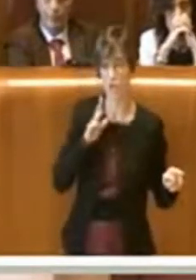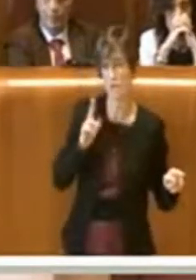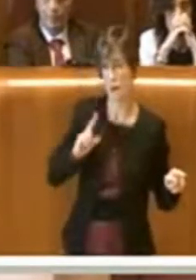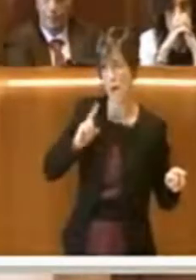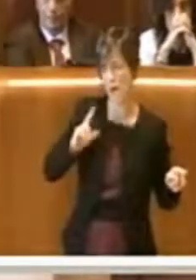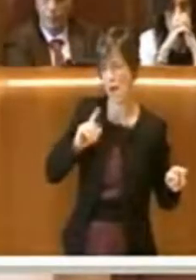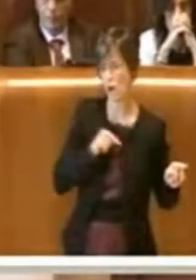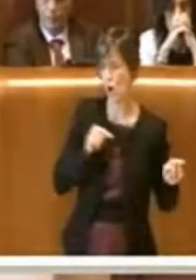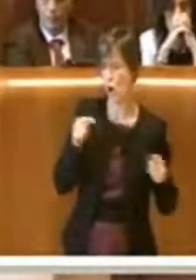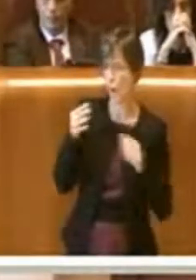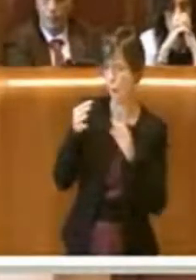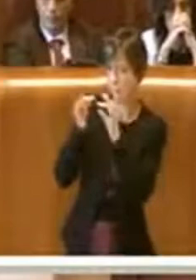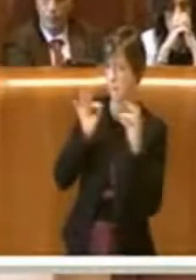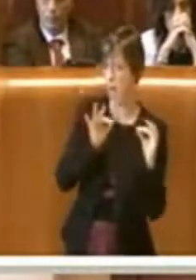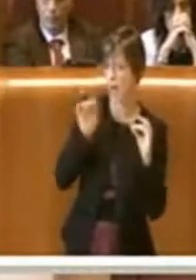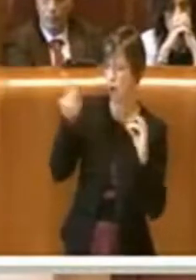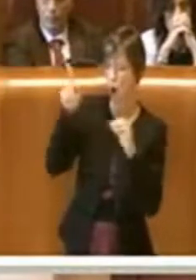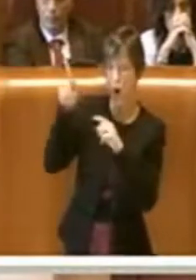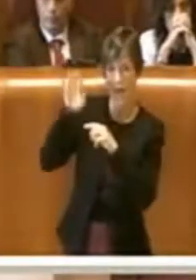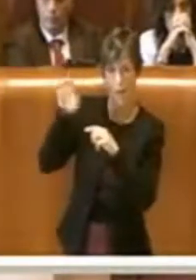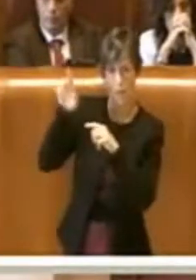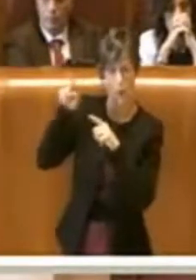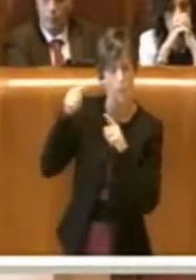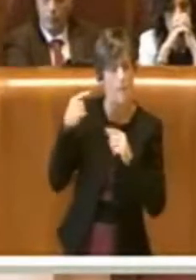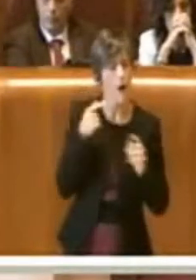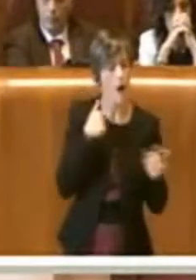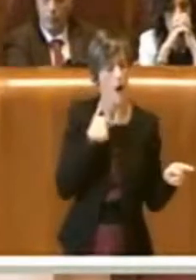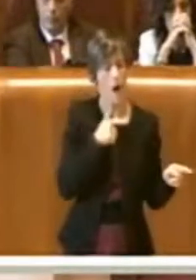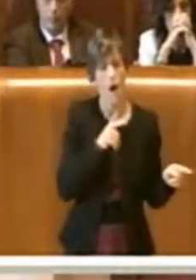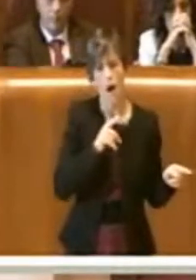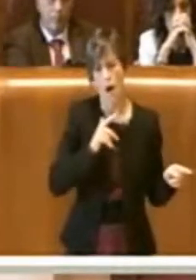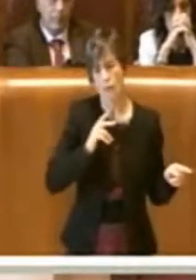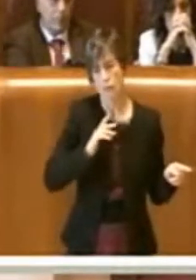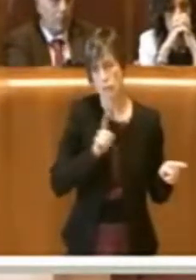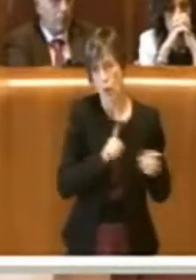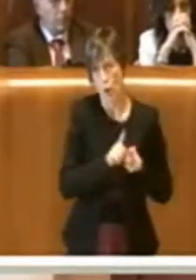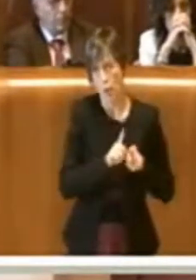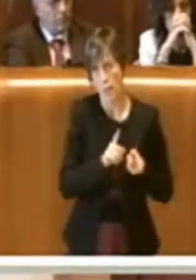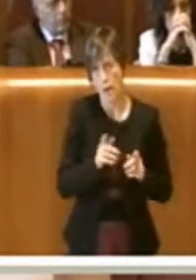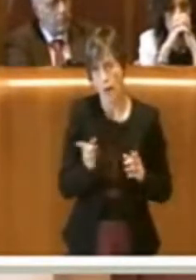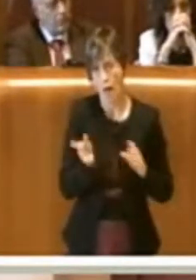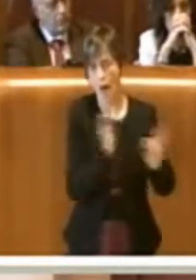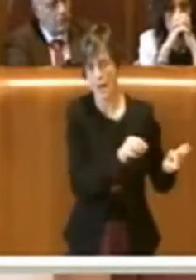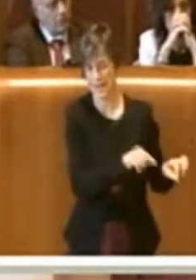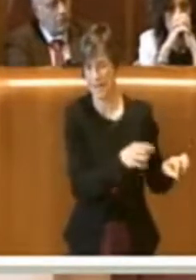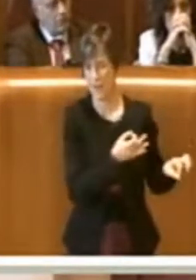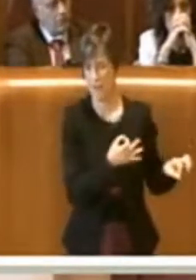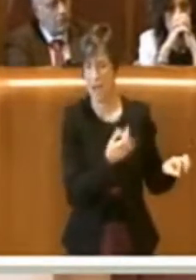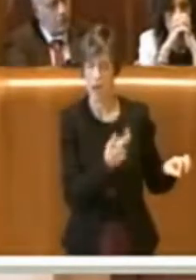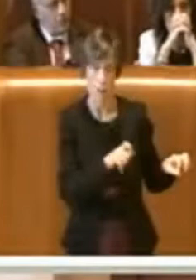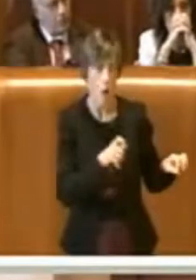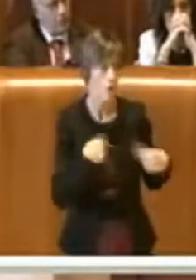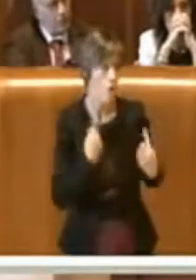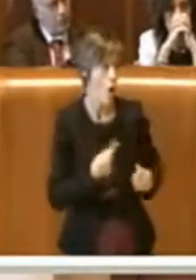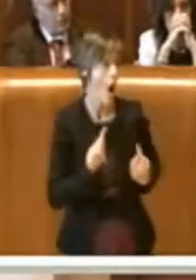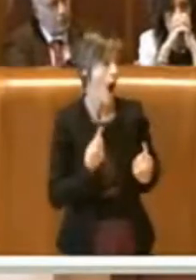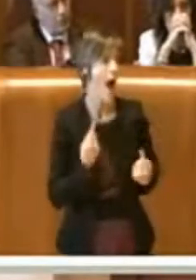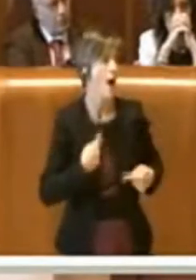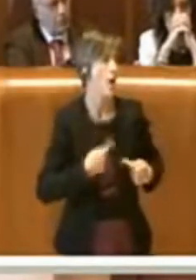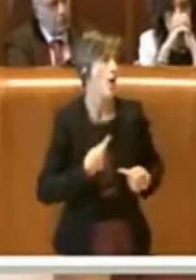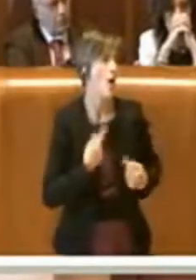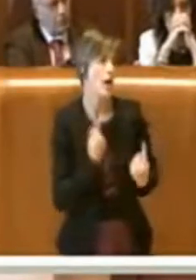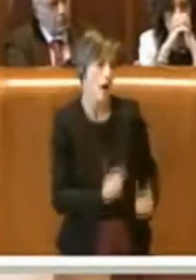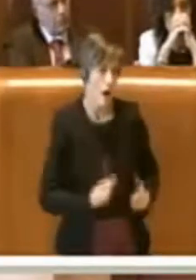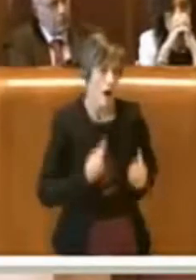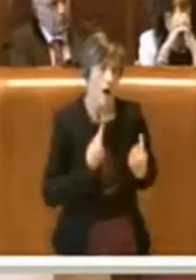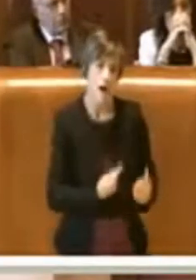della Regione Lazio. Noi stiamo aspettando quindi questo piano di gestione dei rifiuti nuovo, che, come ha detto bene la